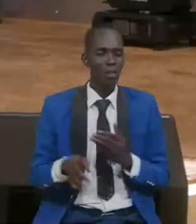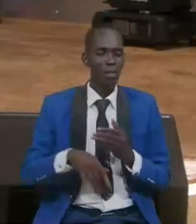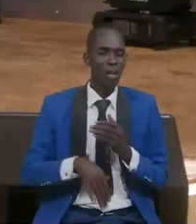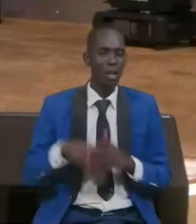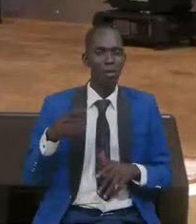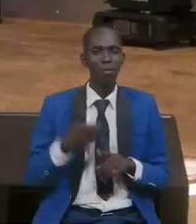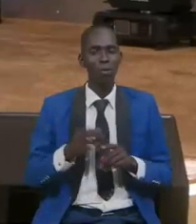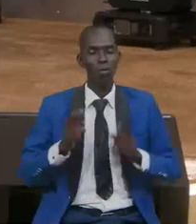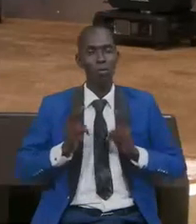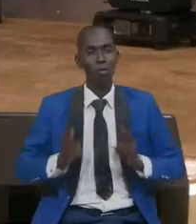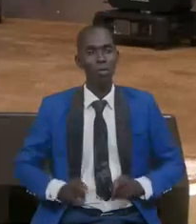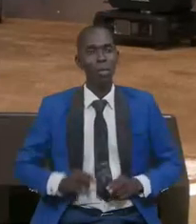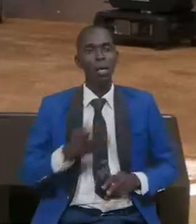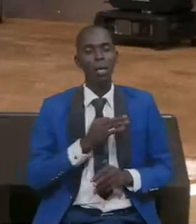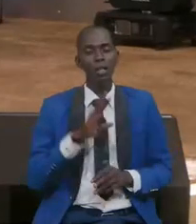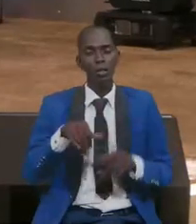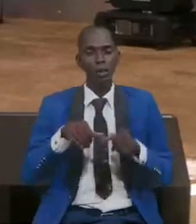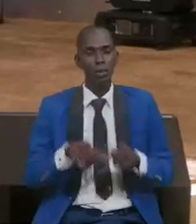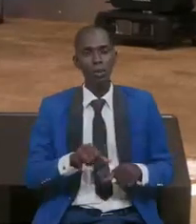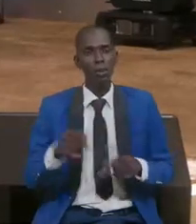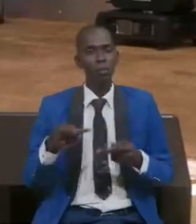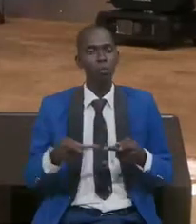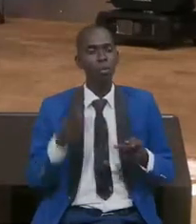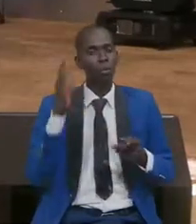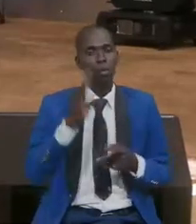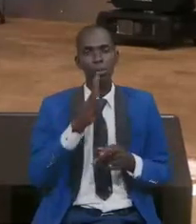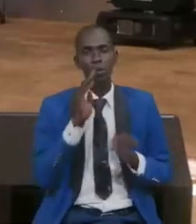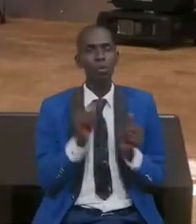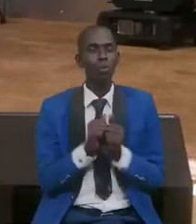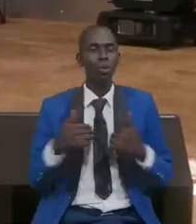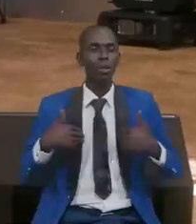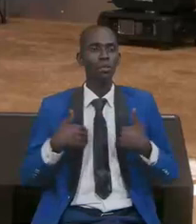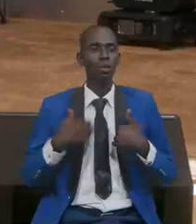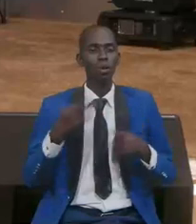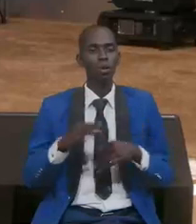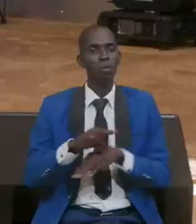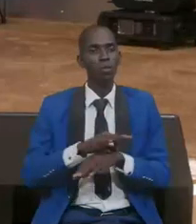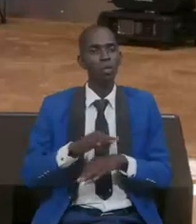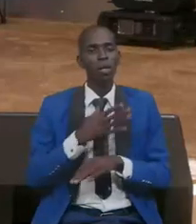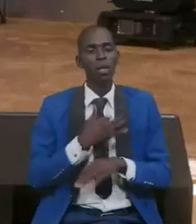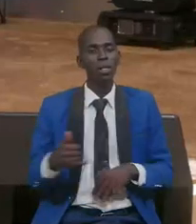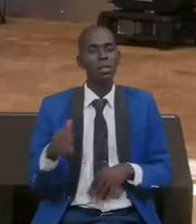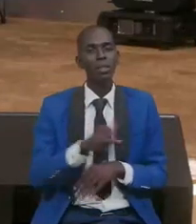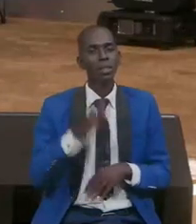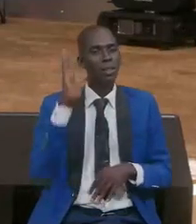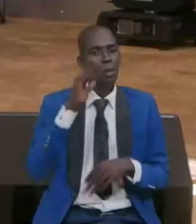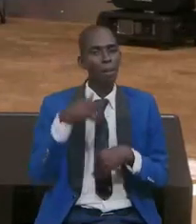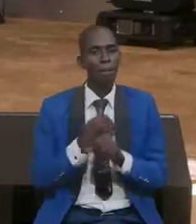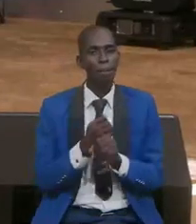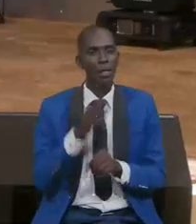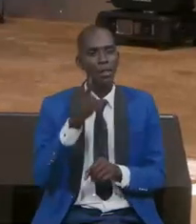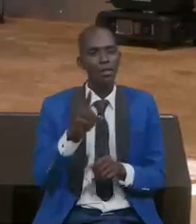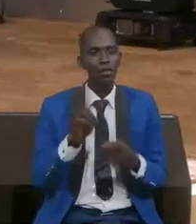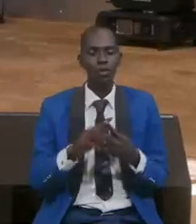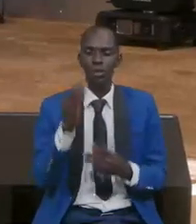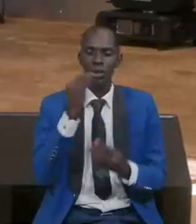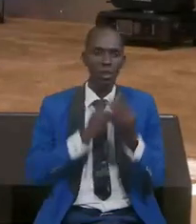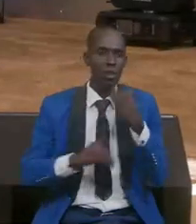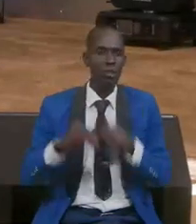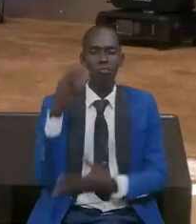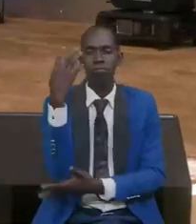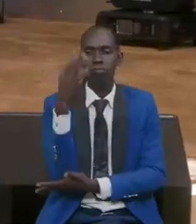ta demeure avec les bêtes des champs. Et l'on te donnera comme au bœuf